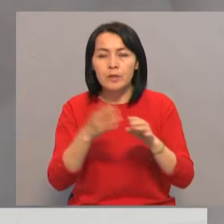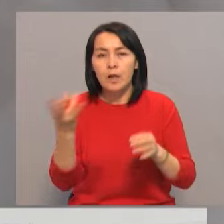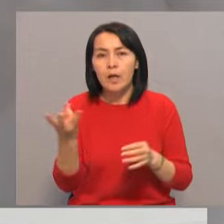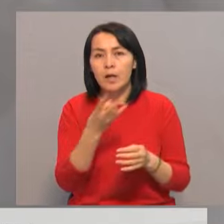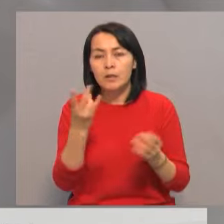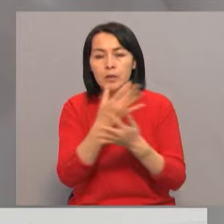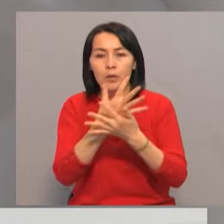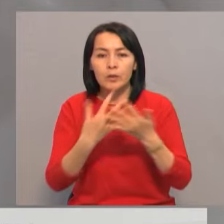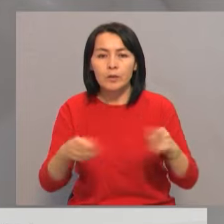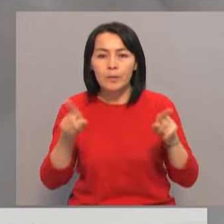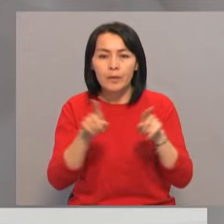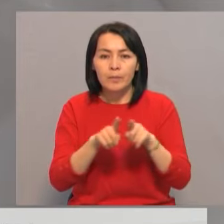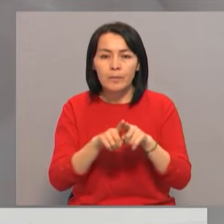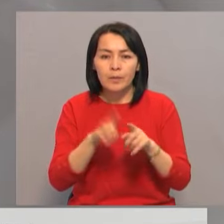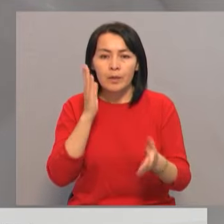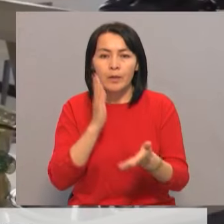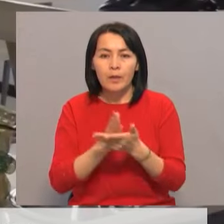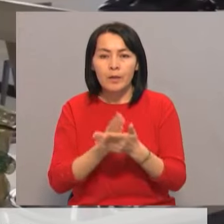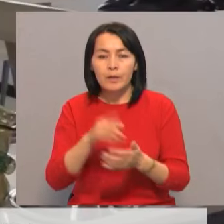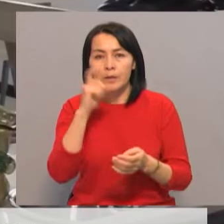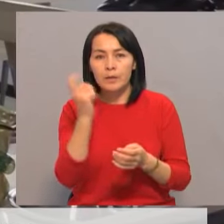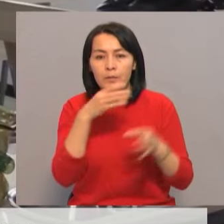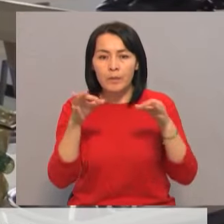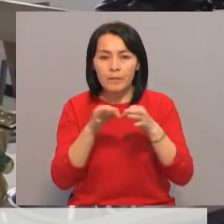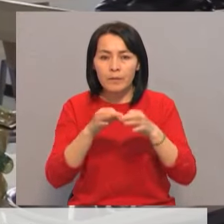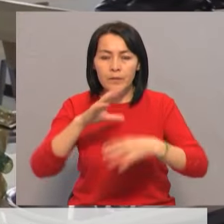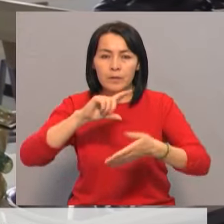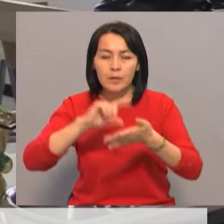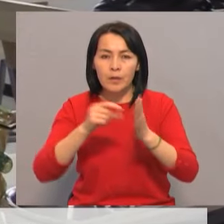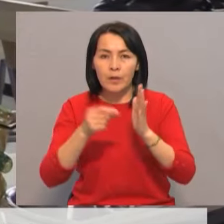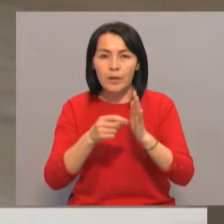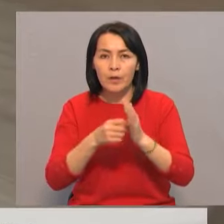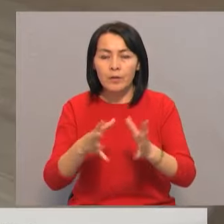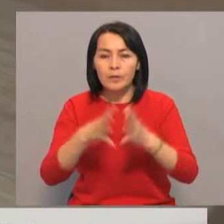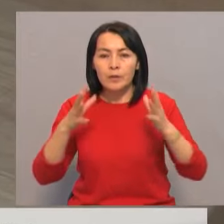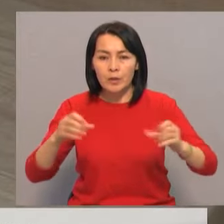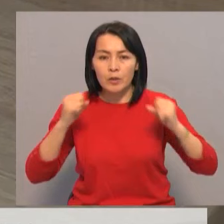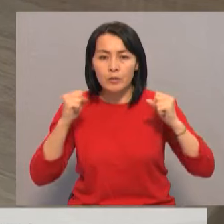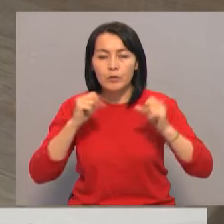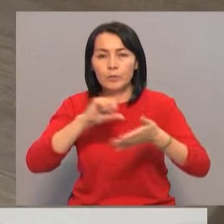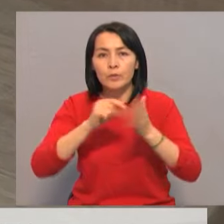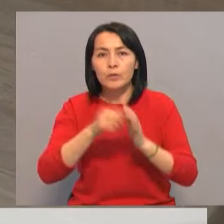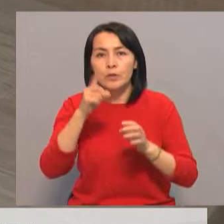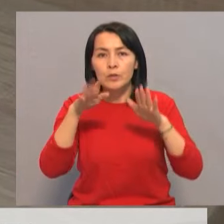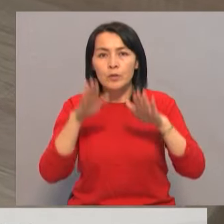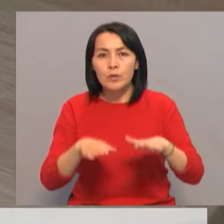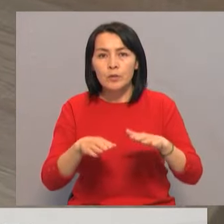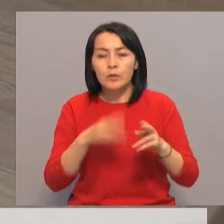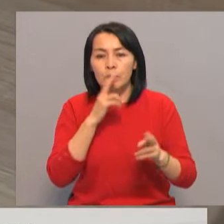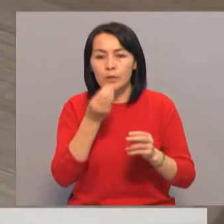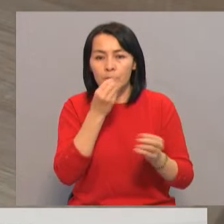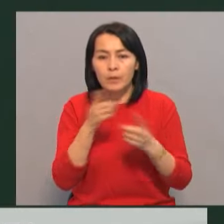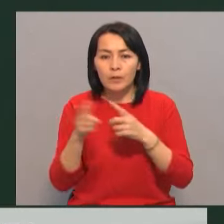қажетті құрал жабдықтармен қамтамасыз етілген. Химия, физика кабинеттер мен кең спорт зал, 100 орындық асхана